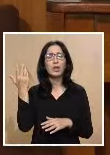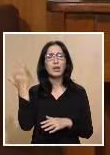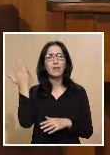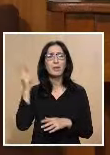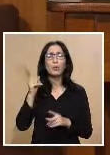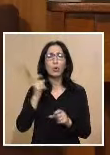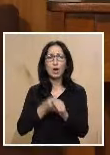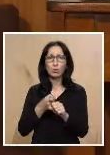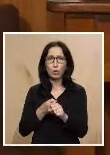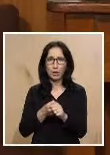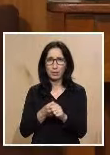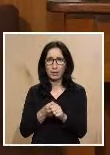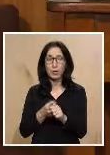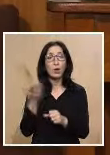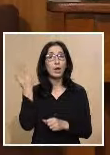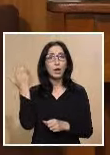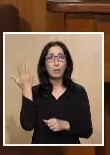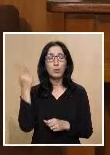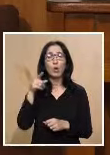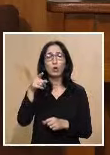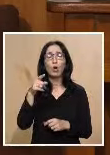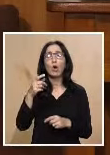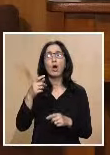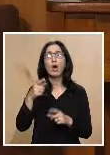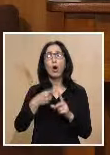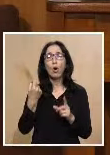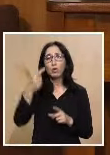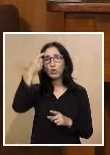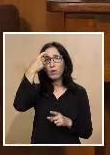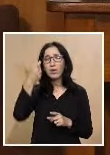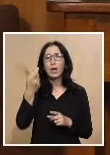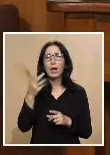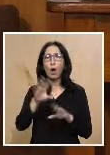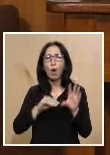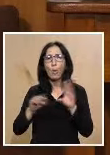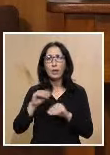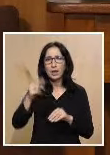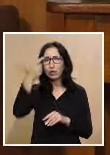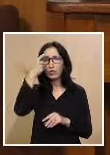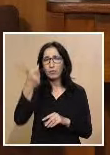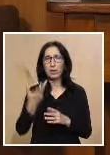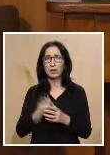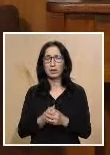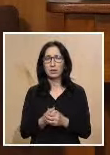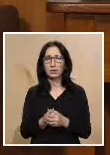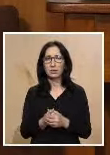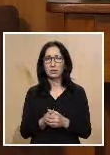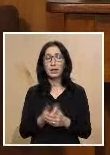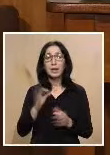на времето, когато го е създавал, е бил той чифлик да бъде опитен чифлик, т.е. нюмоне